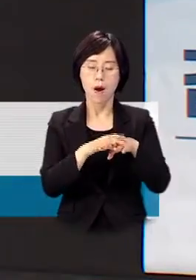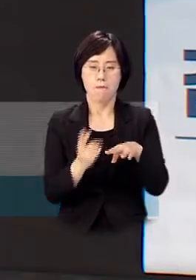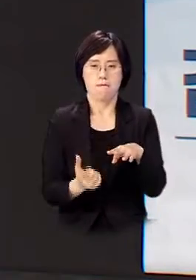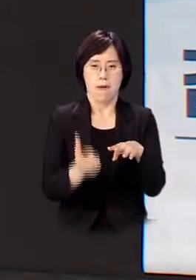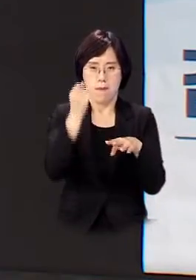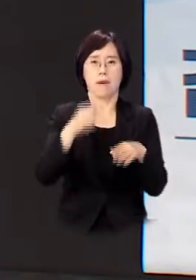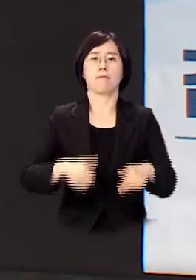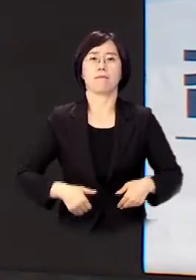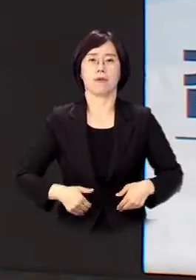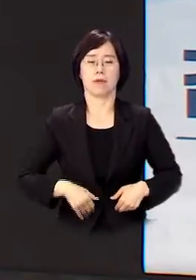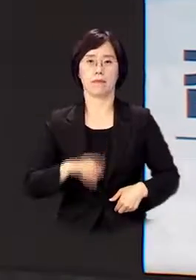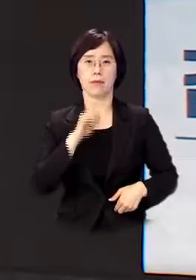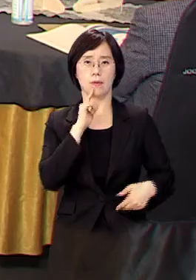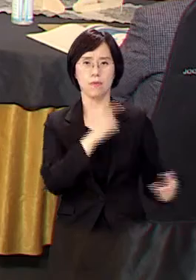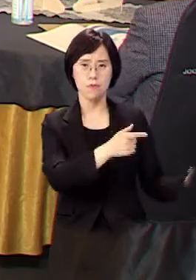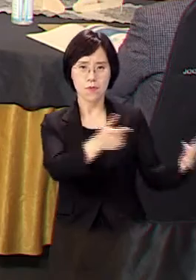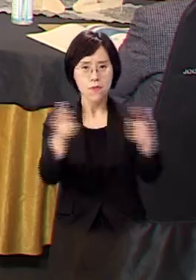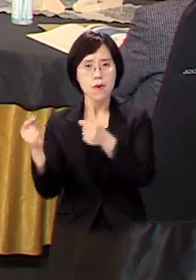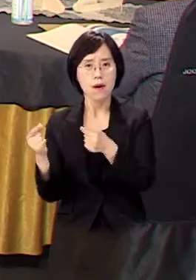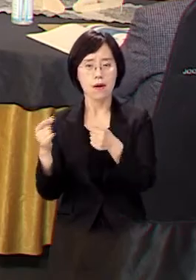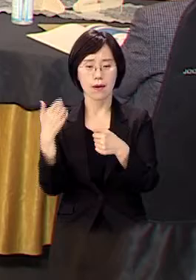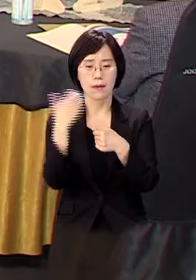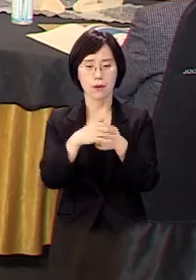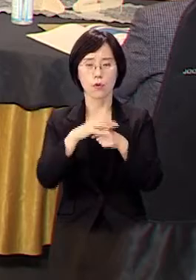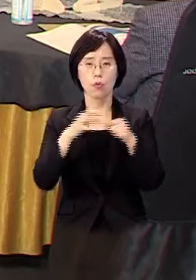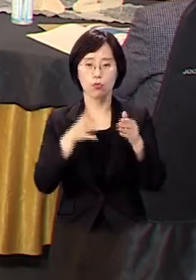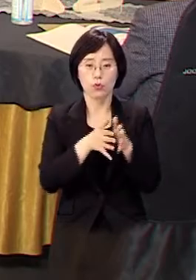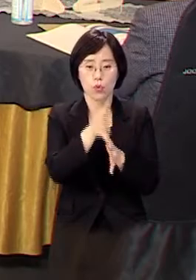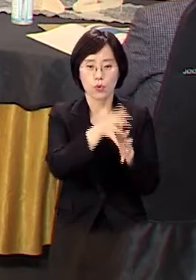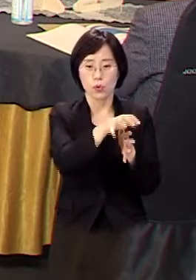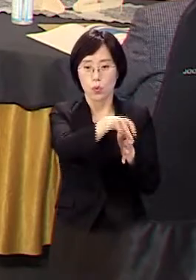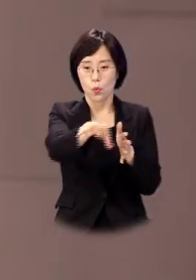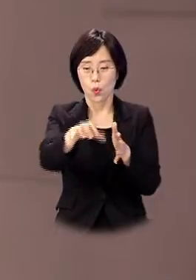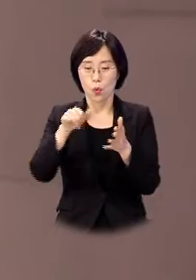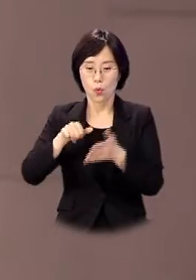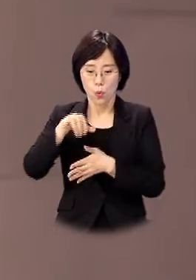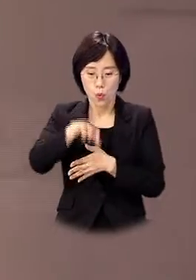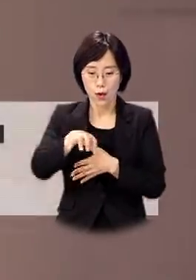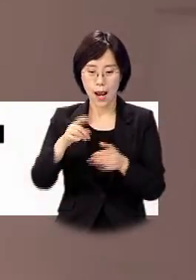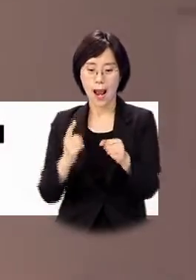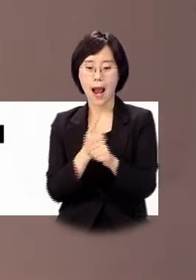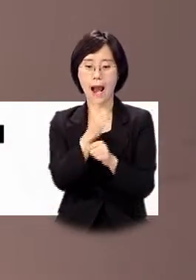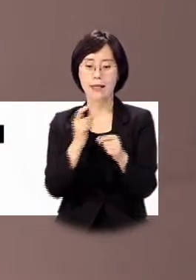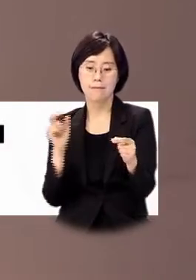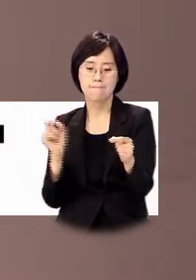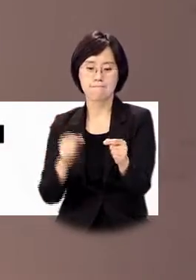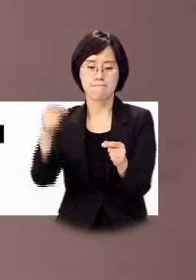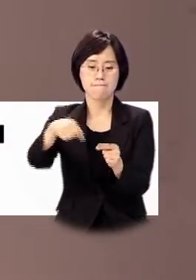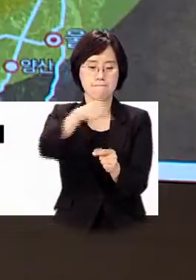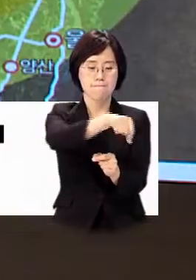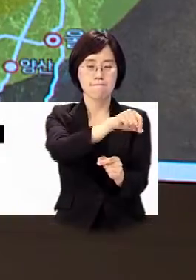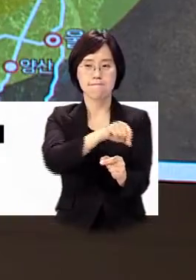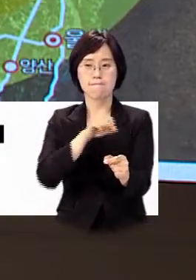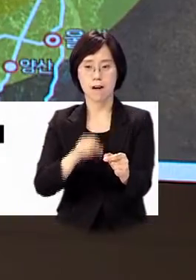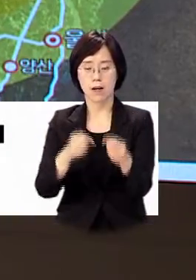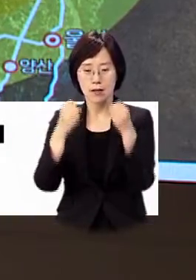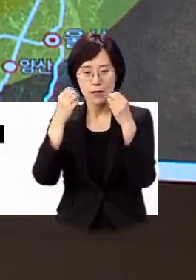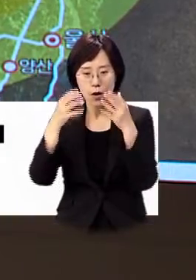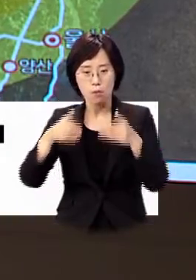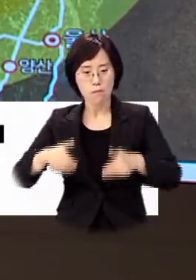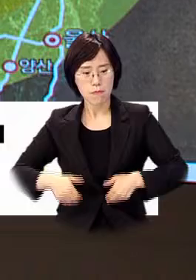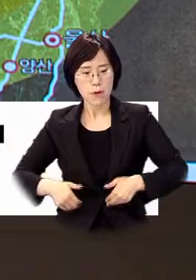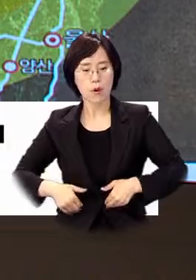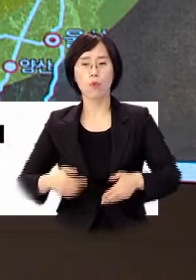한목소리를 했습니다 대구경북 쥐어 도시에서 신고 안까지 1시간내 접근성을 확보하고 새로운 수요를